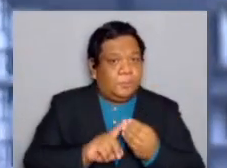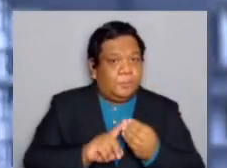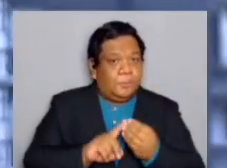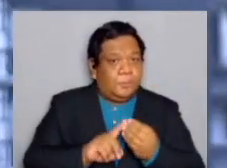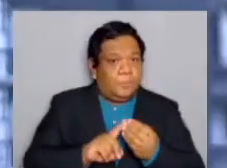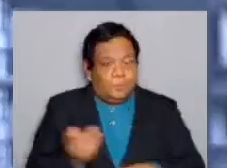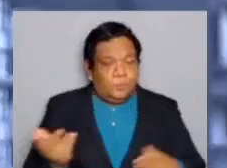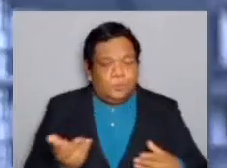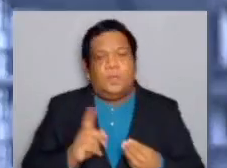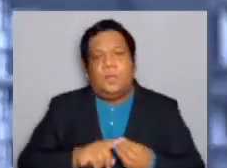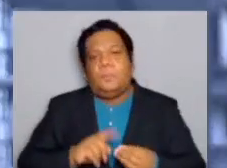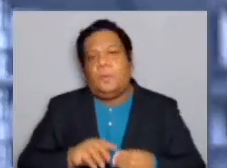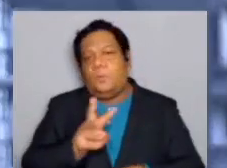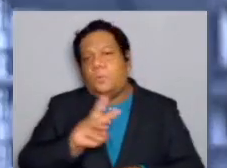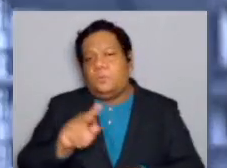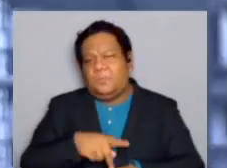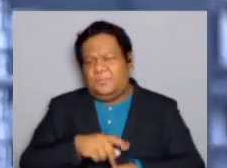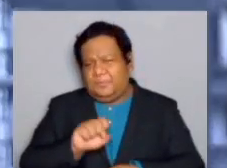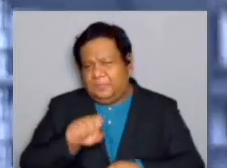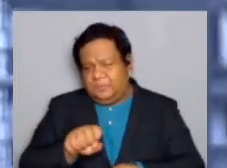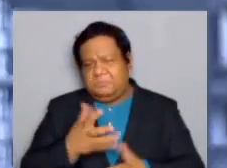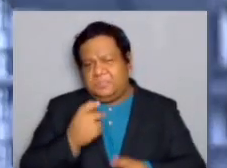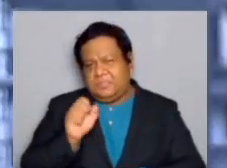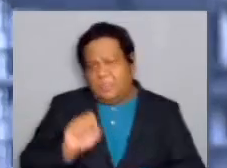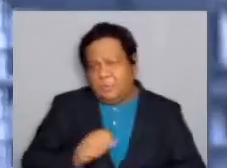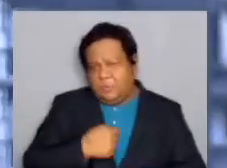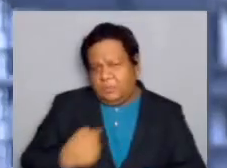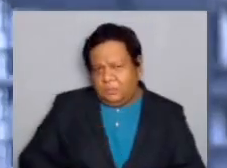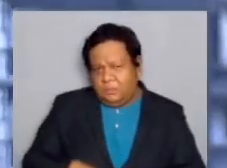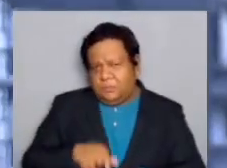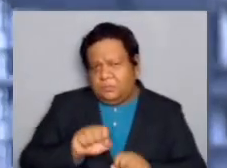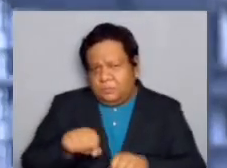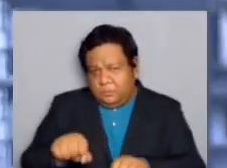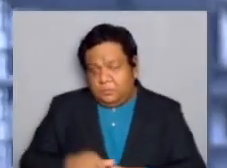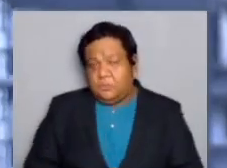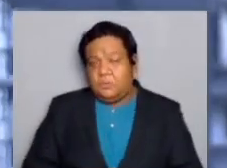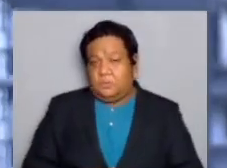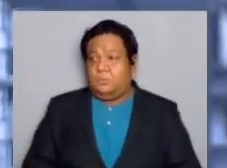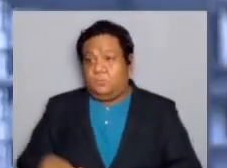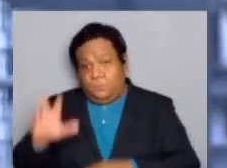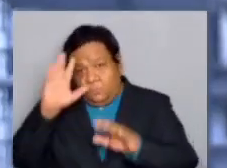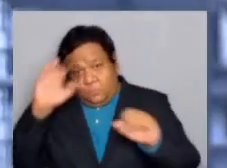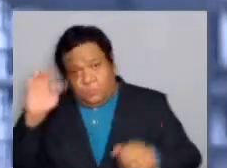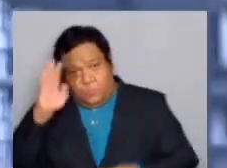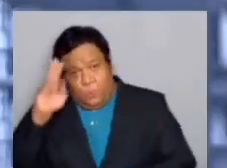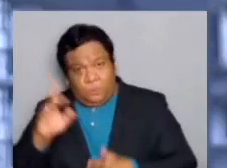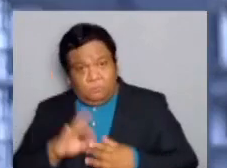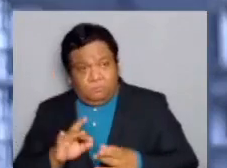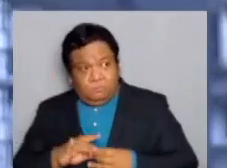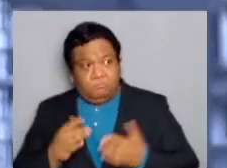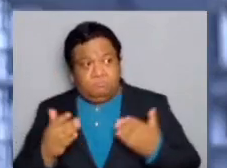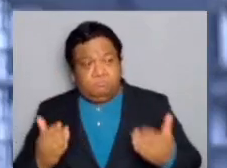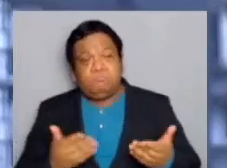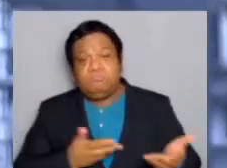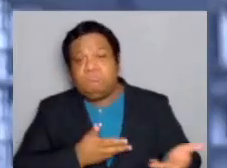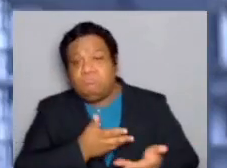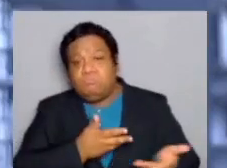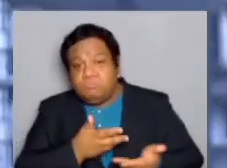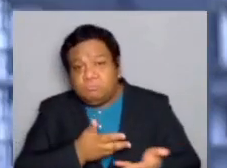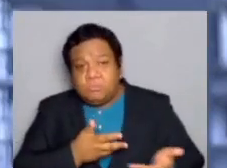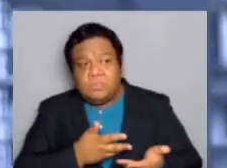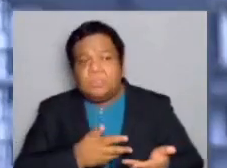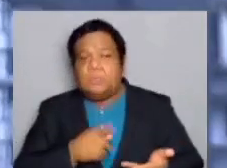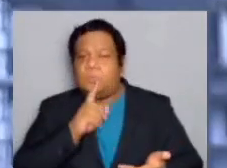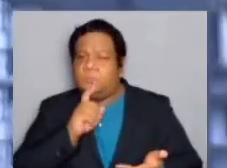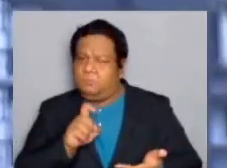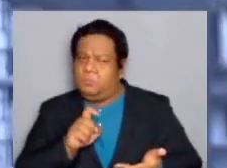sa South China Sea. Sinabi rin po mismo ni Pangulong Bongbong Marcos na imposibleng makausap niya si President Xi Jinping na hindi niya babanggitin ang